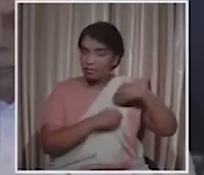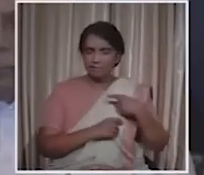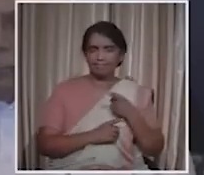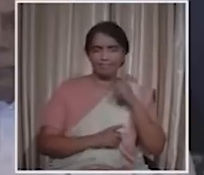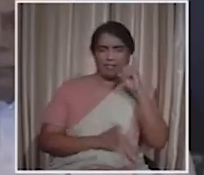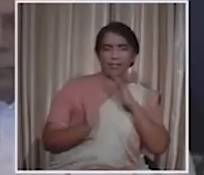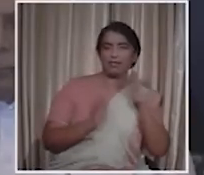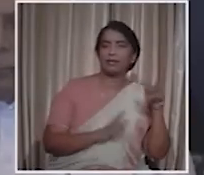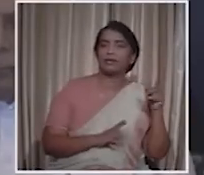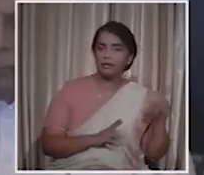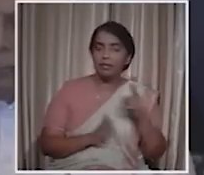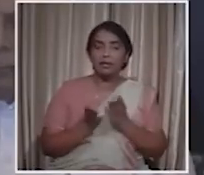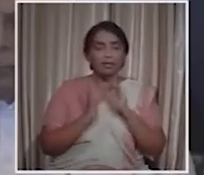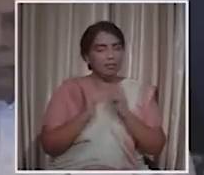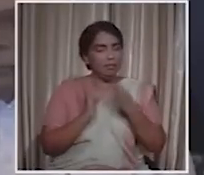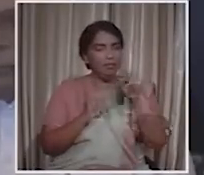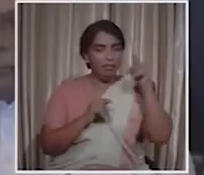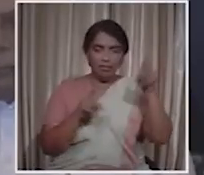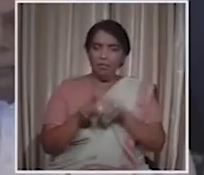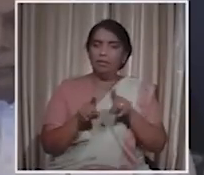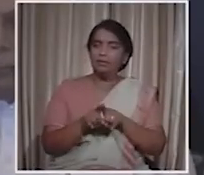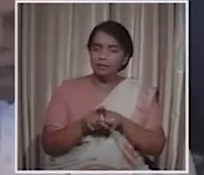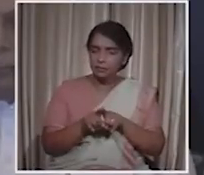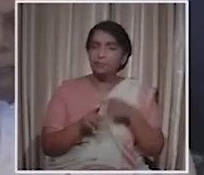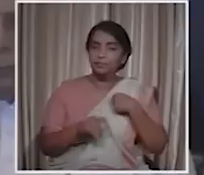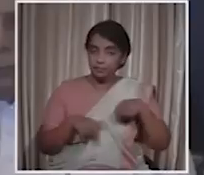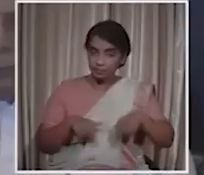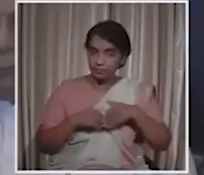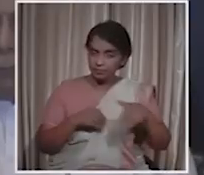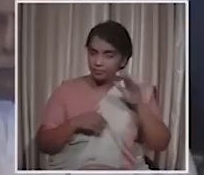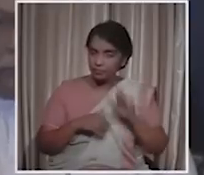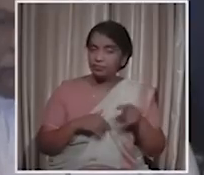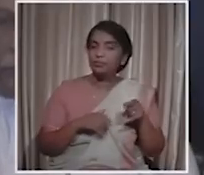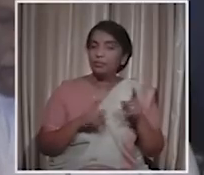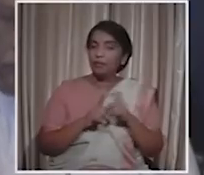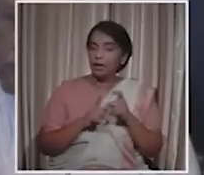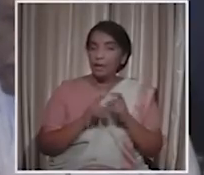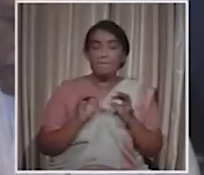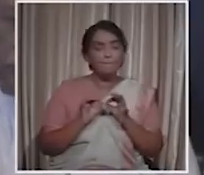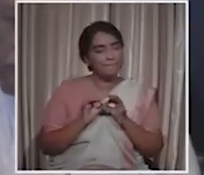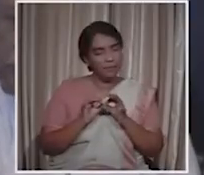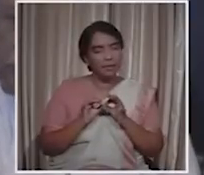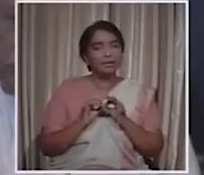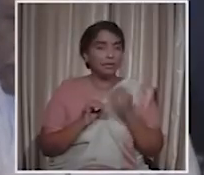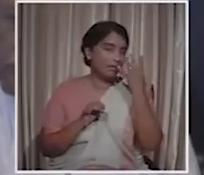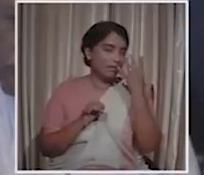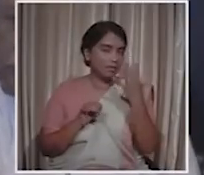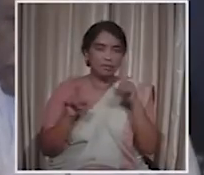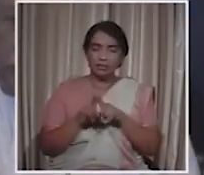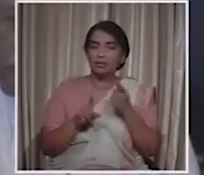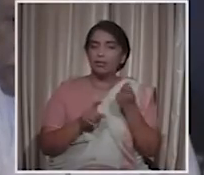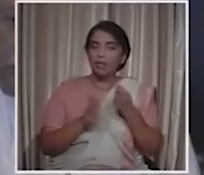ගහනවා. ඉන්දියා ණය ආධාර යටතේ අපි දැනට ඩොලර් බිලියන 4ක් පමණ